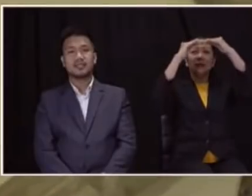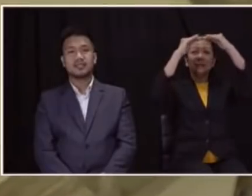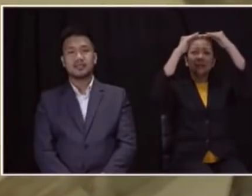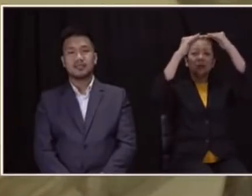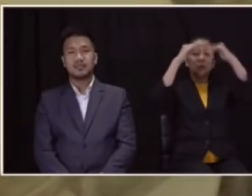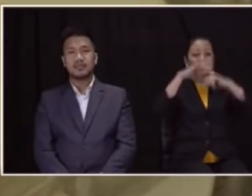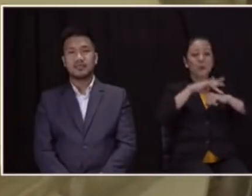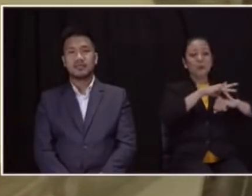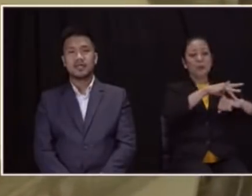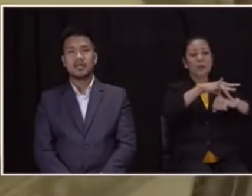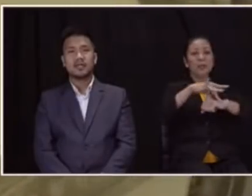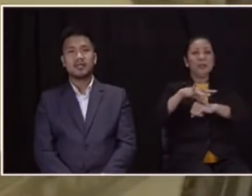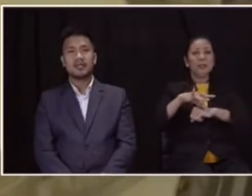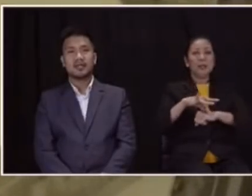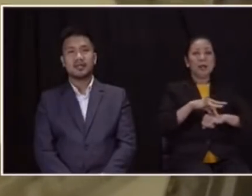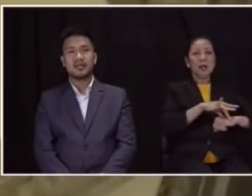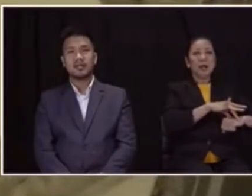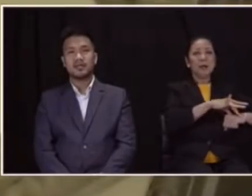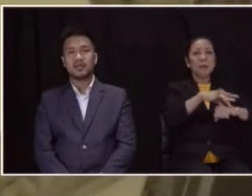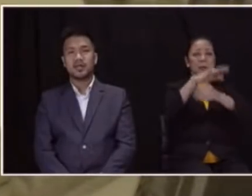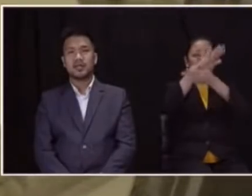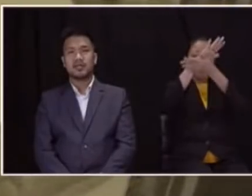kaitaasan at sa lupa'y